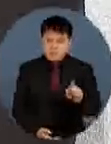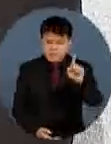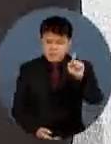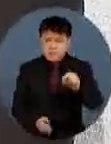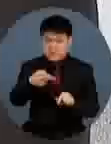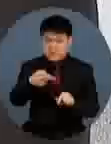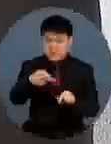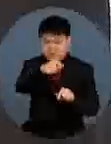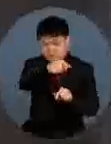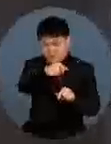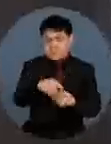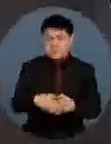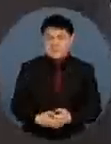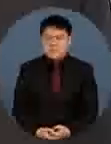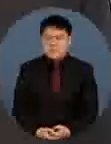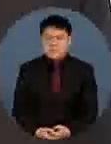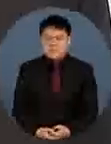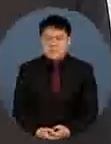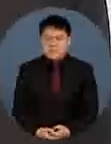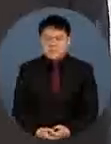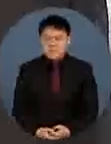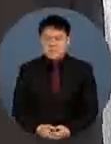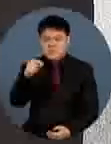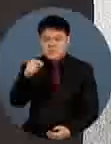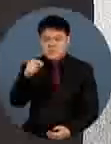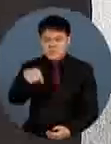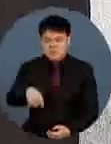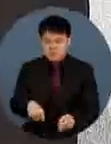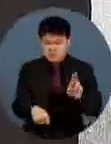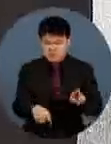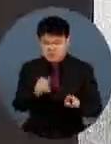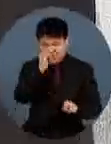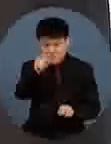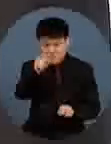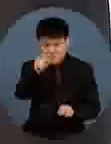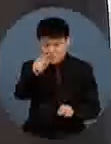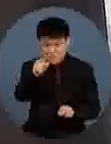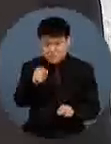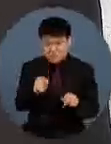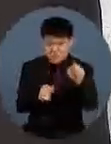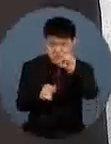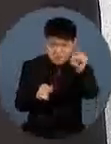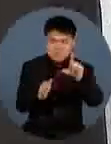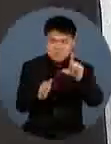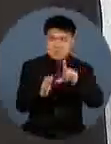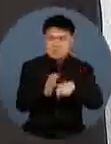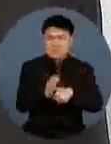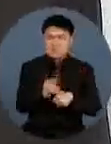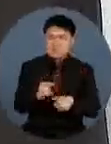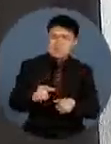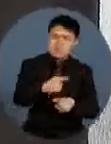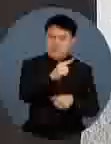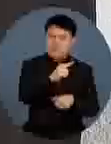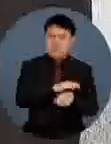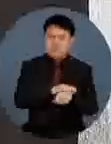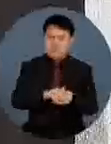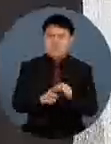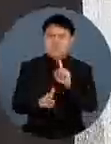밀어가니까 이건 하나 젖힐 수밖에 없고요. 자, 호구를 쳤습니다. 하나 늘을 때 젖혀간 수가